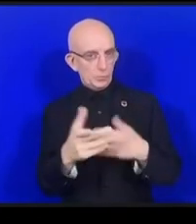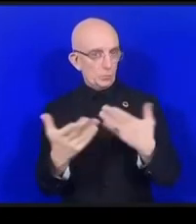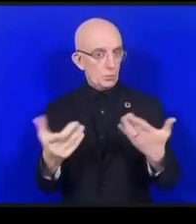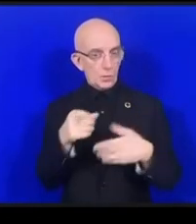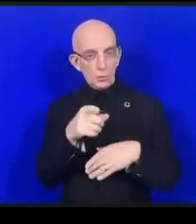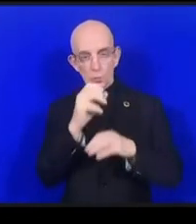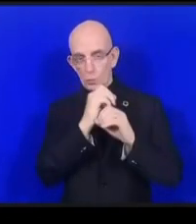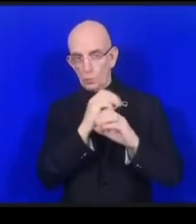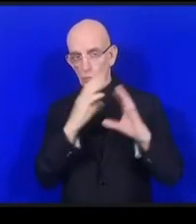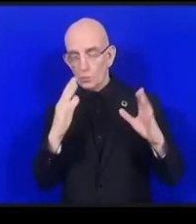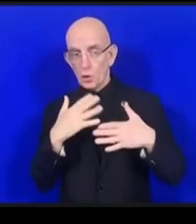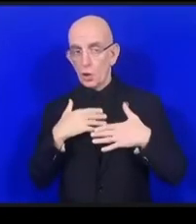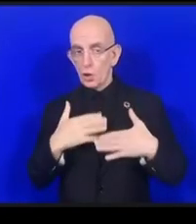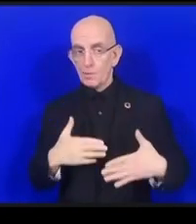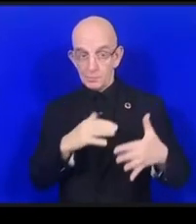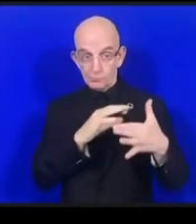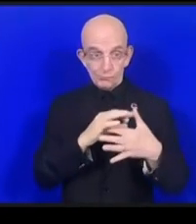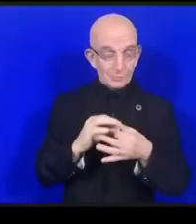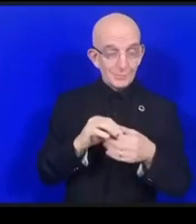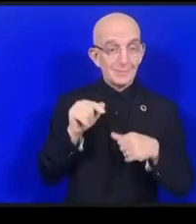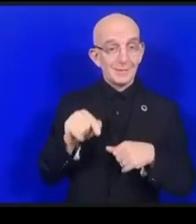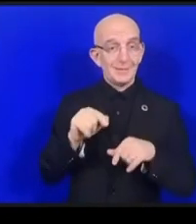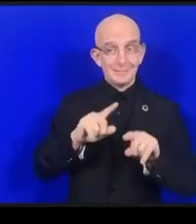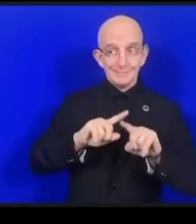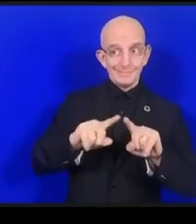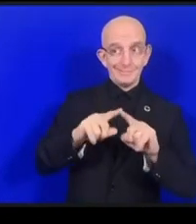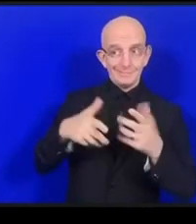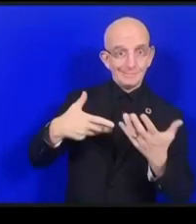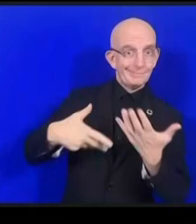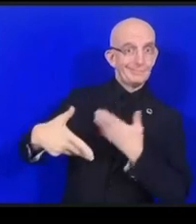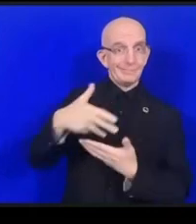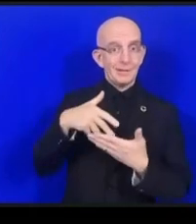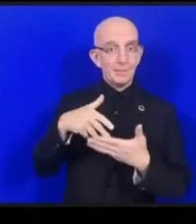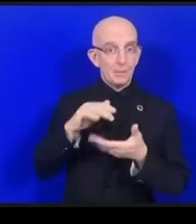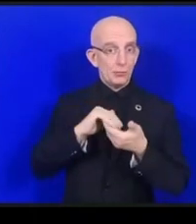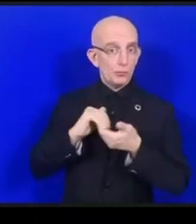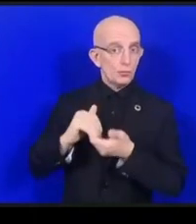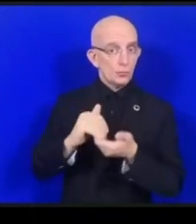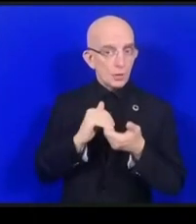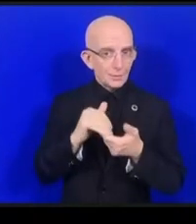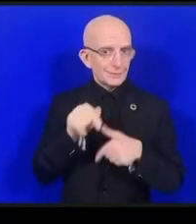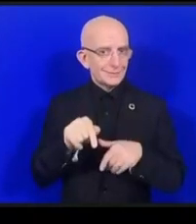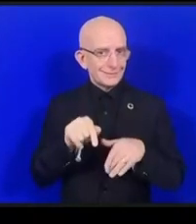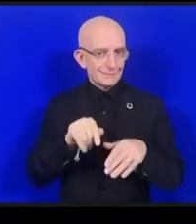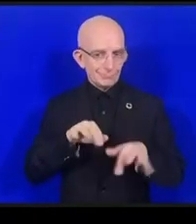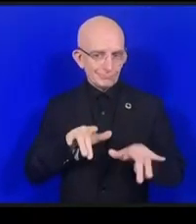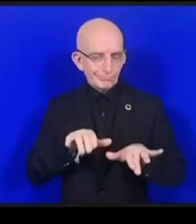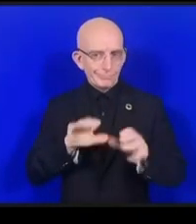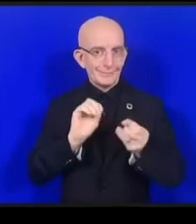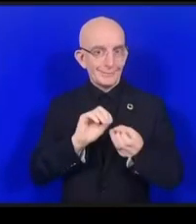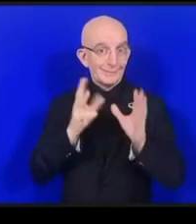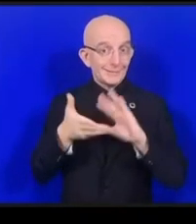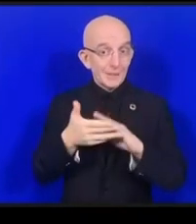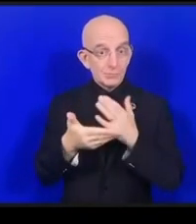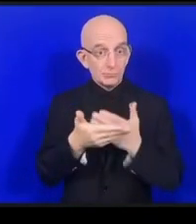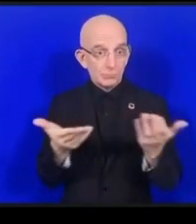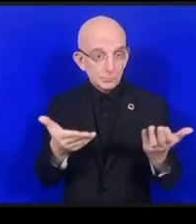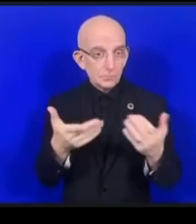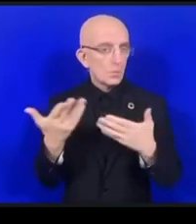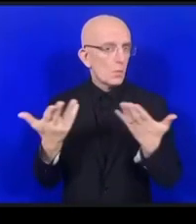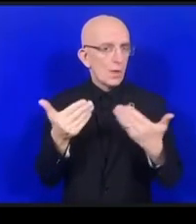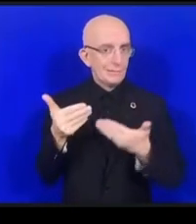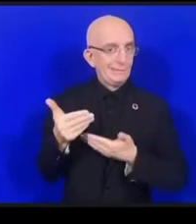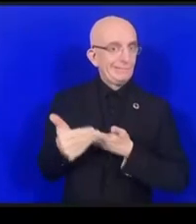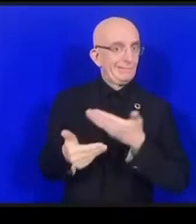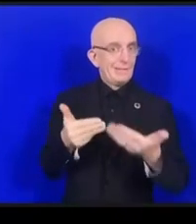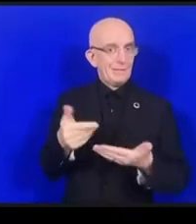интернета вещей и что это означает ставить человека во главу угла быть открытым строить инклюзивный